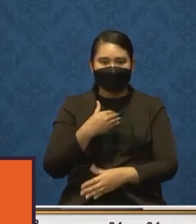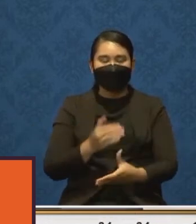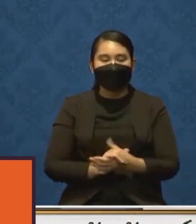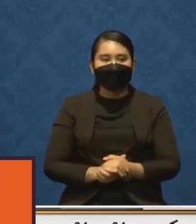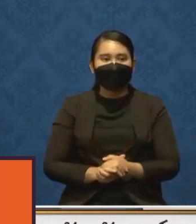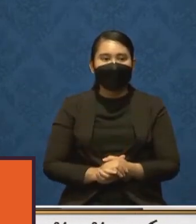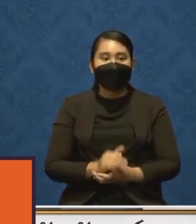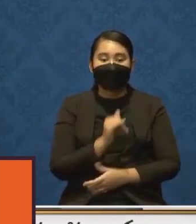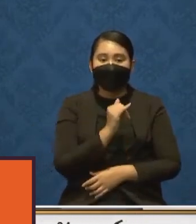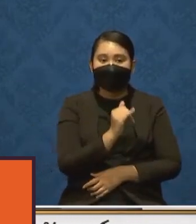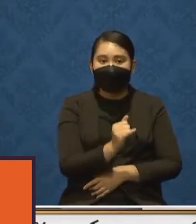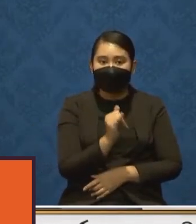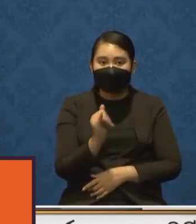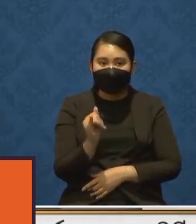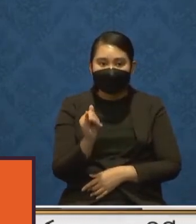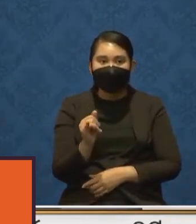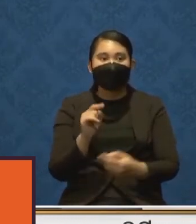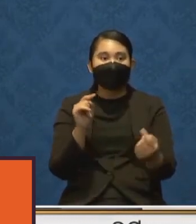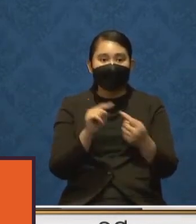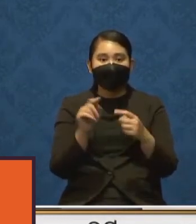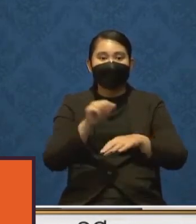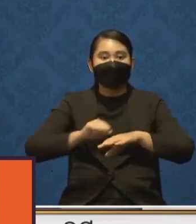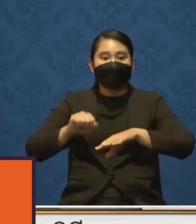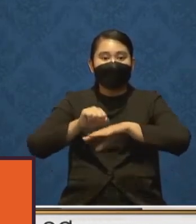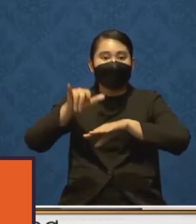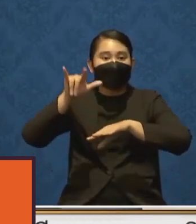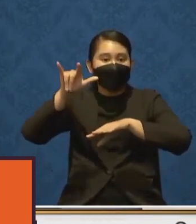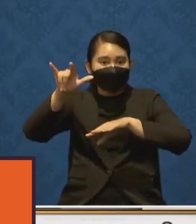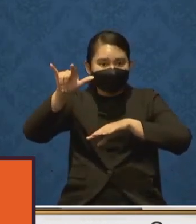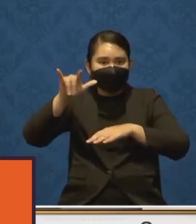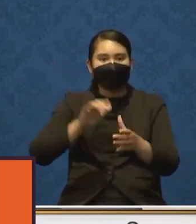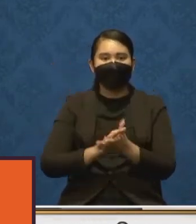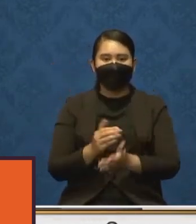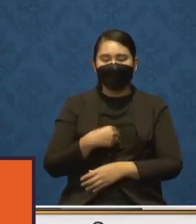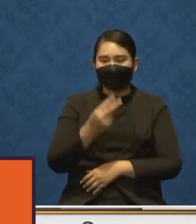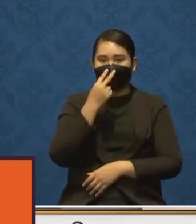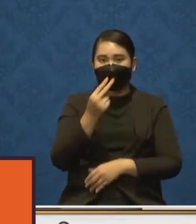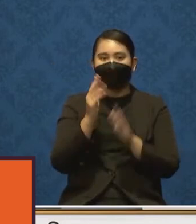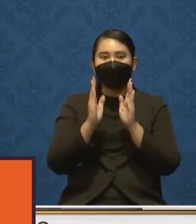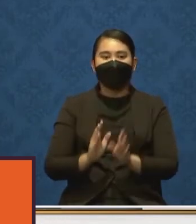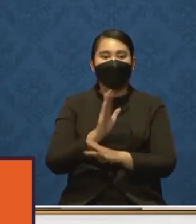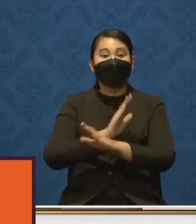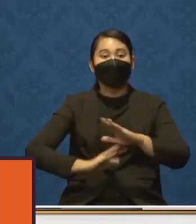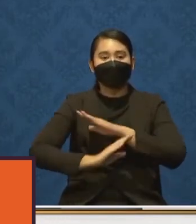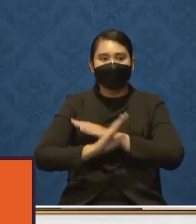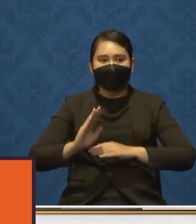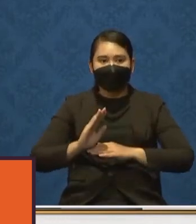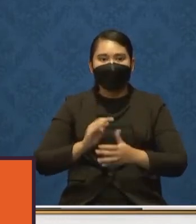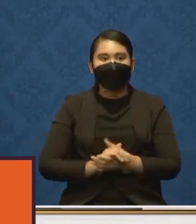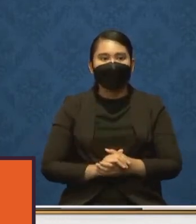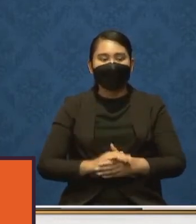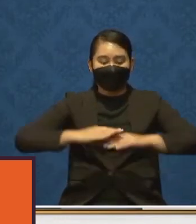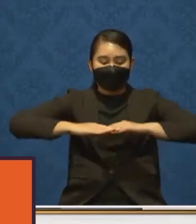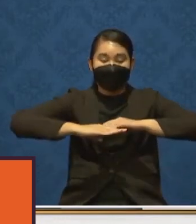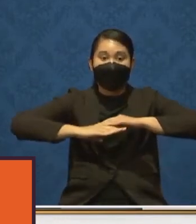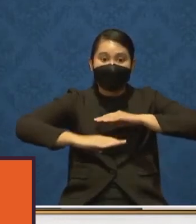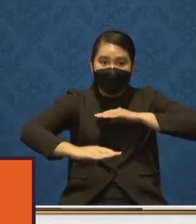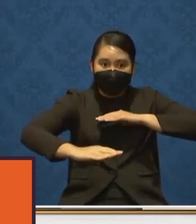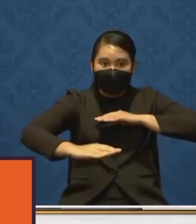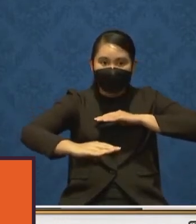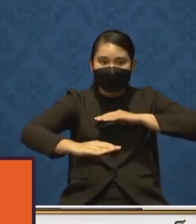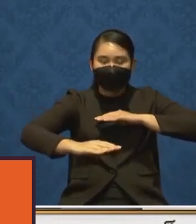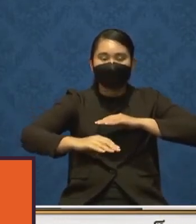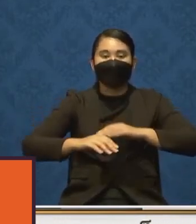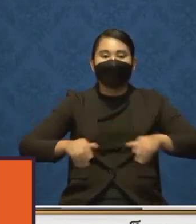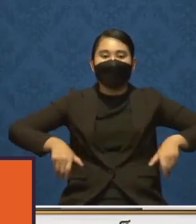ยัไปในพ้นที่สนามบนครับมีตัวอย่างคนวิการครับทางลาดทางเดินของ